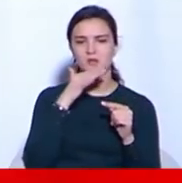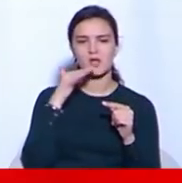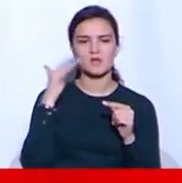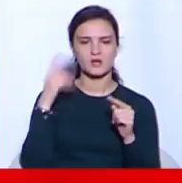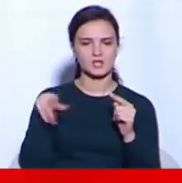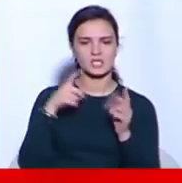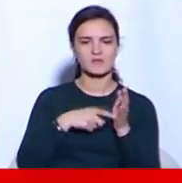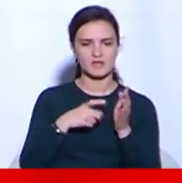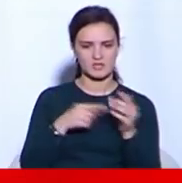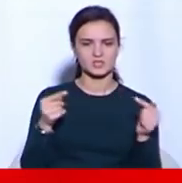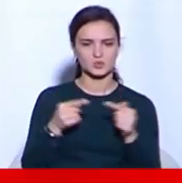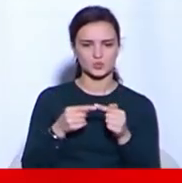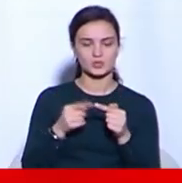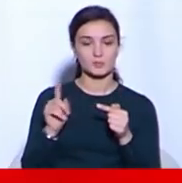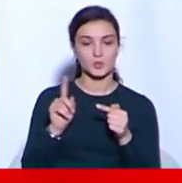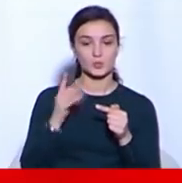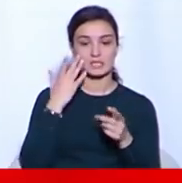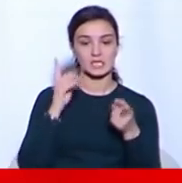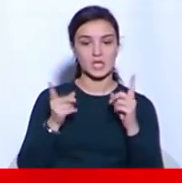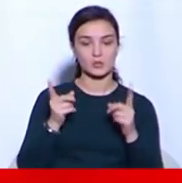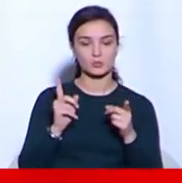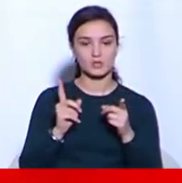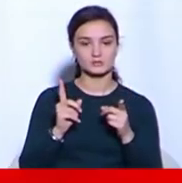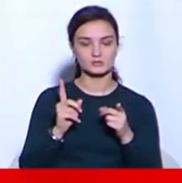არის დადასტურებული, რომ რეალურად